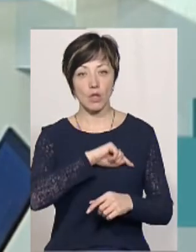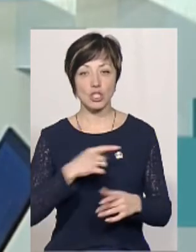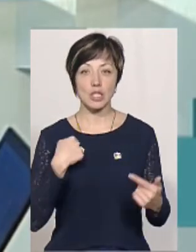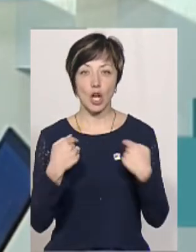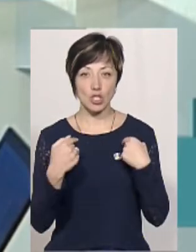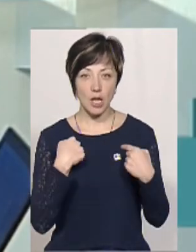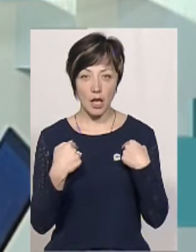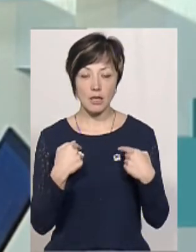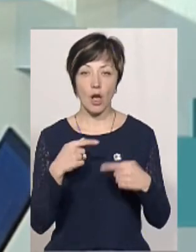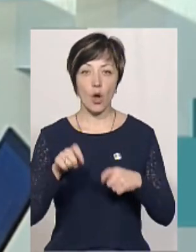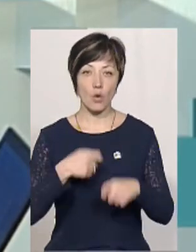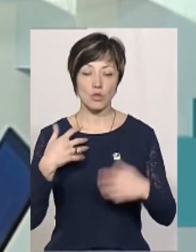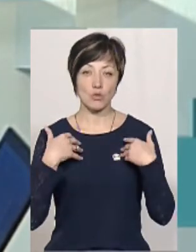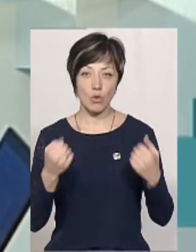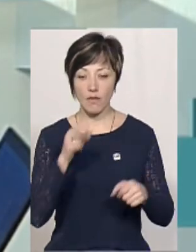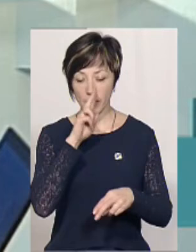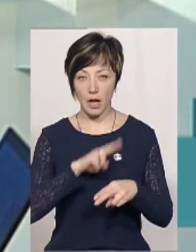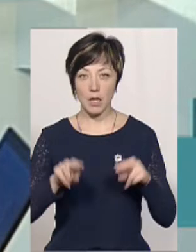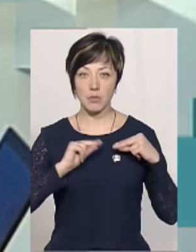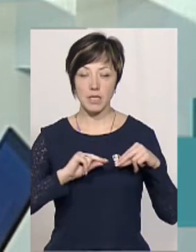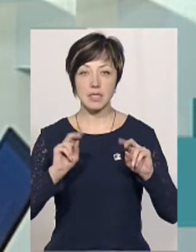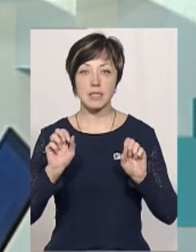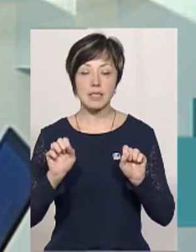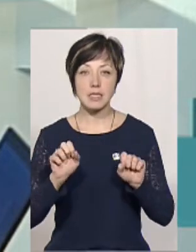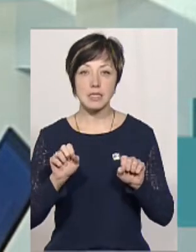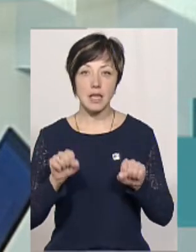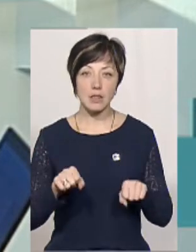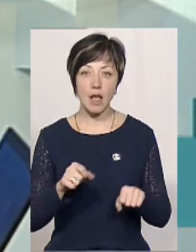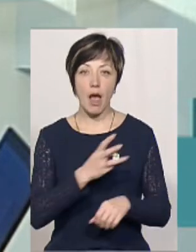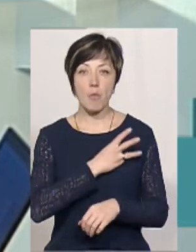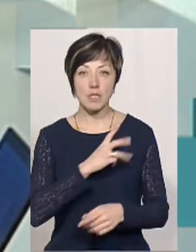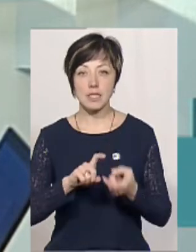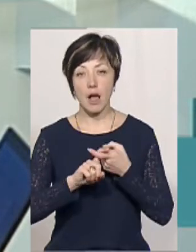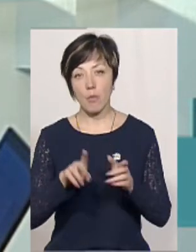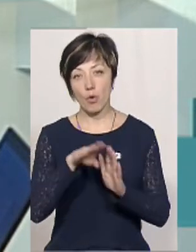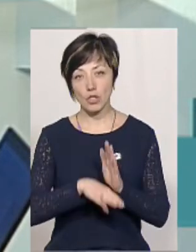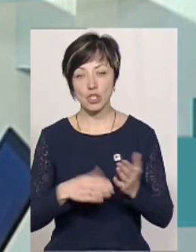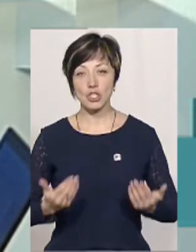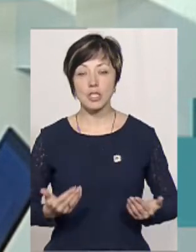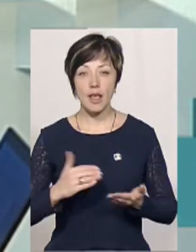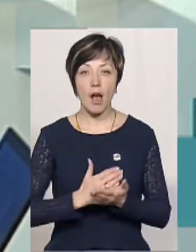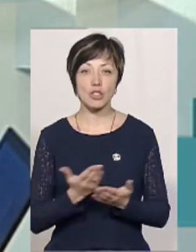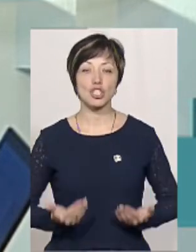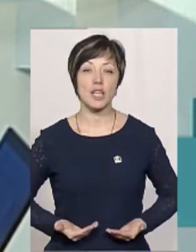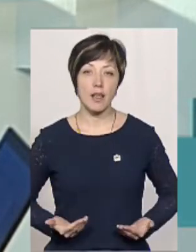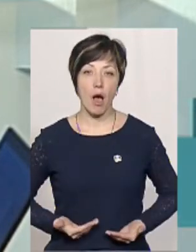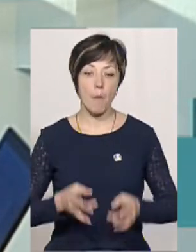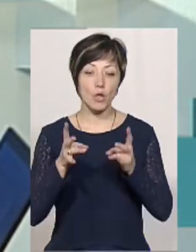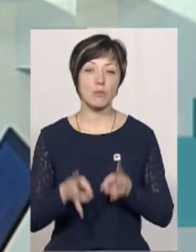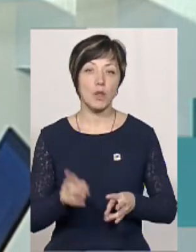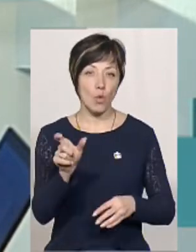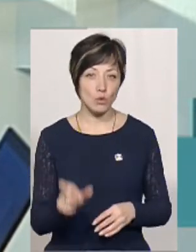психологічних страждань, розладів здоров'я, втрати працездатності, емоційної залежності або погіршення якості житла потерпілої